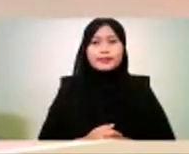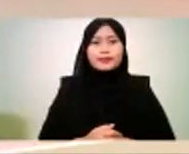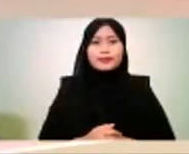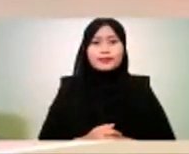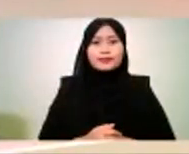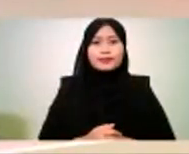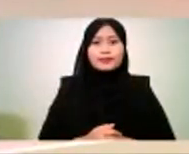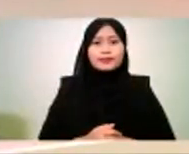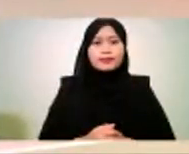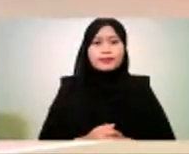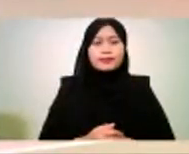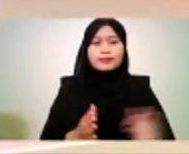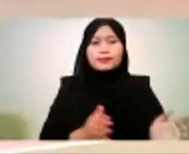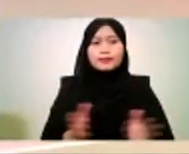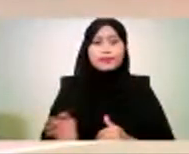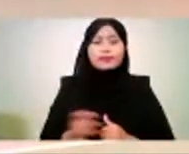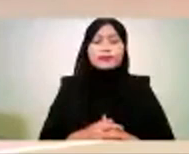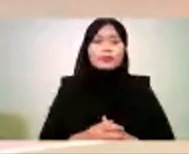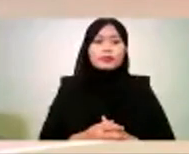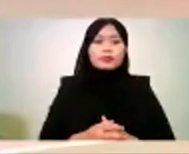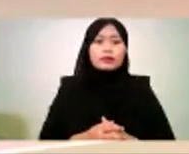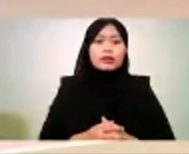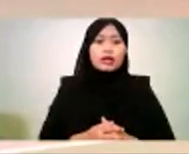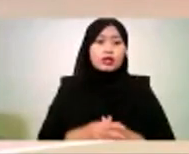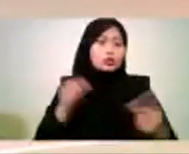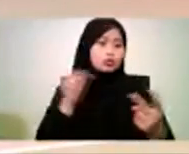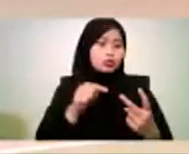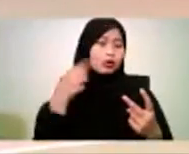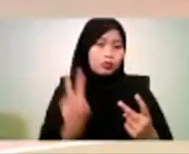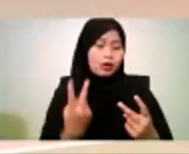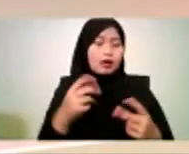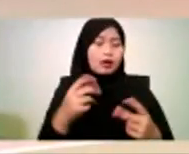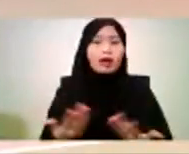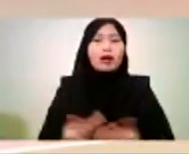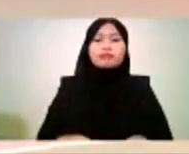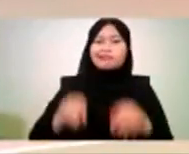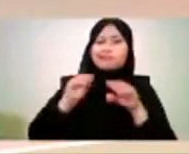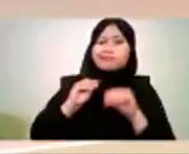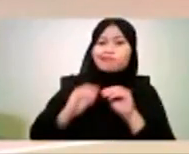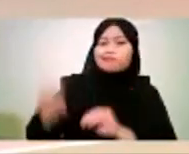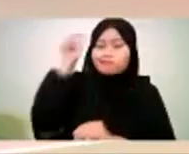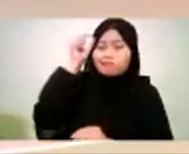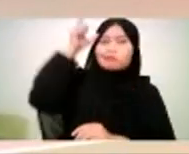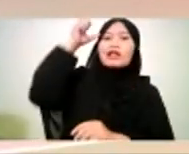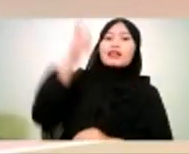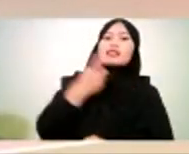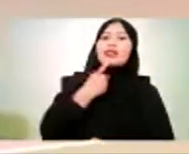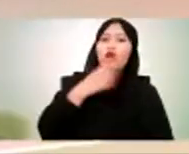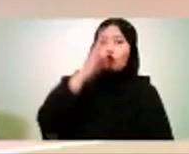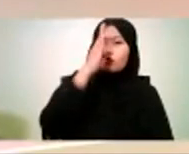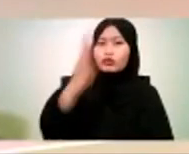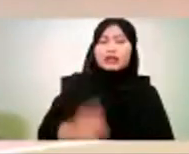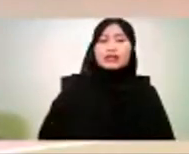selain itu juga untuk memberikan pemahaman yang lebih baik kepada peserta terkait visi misi